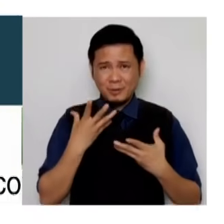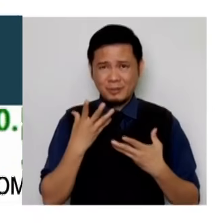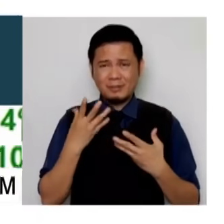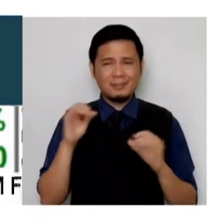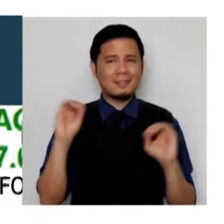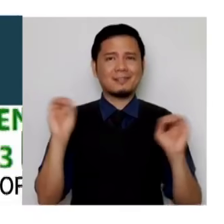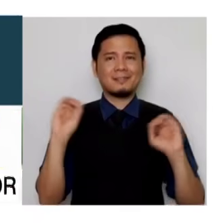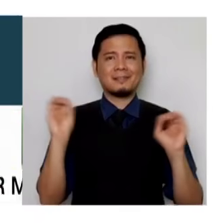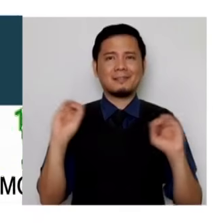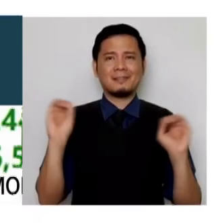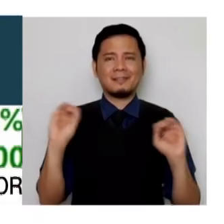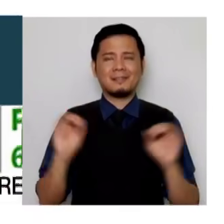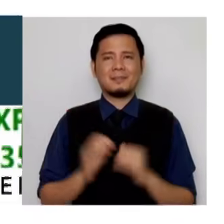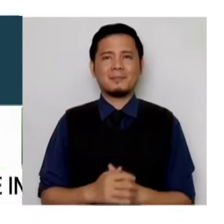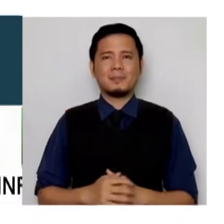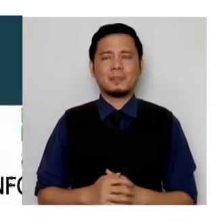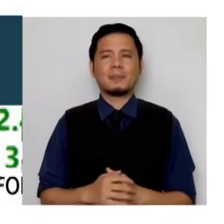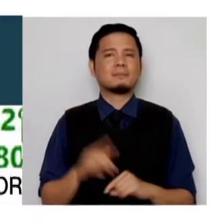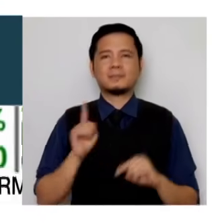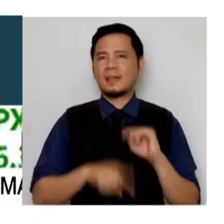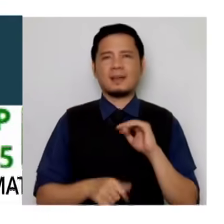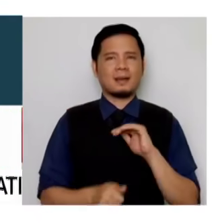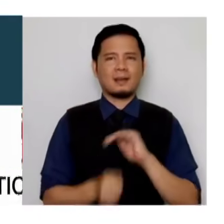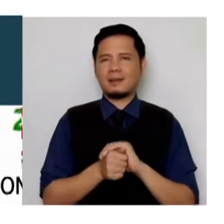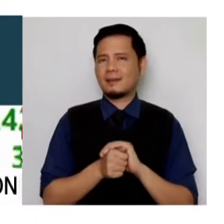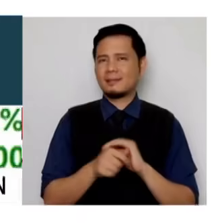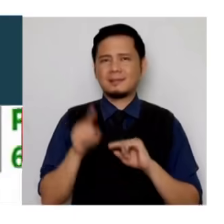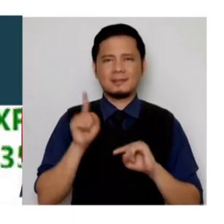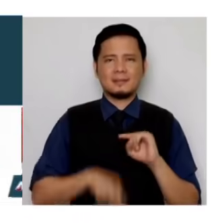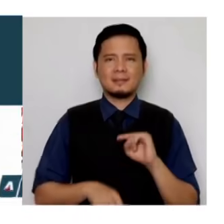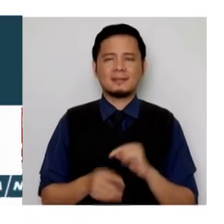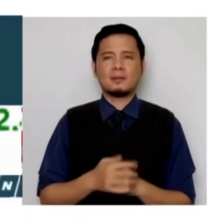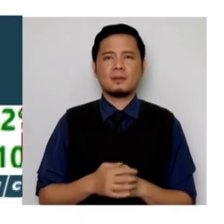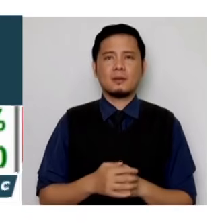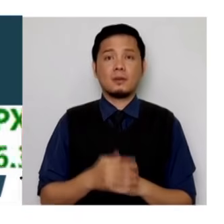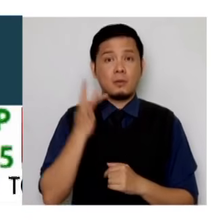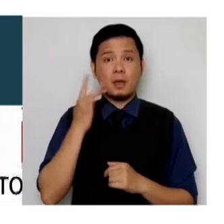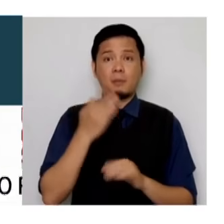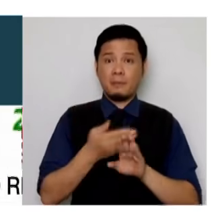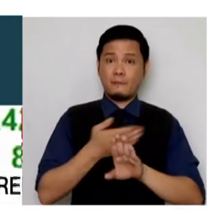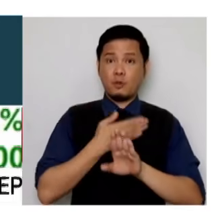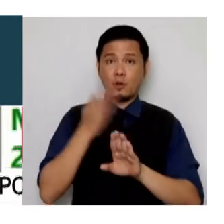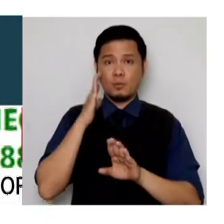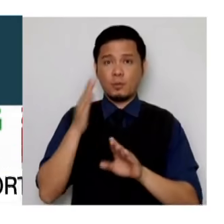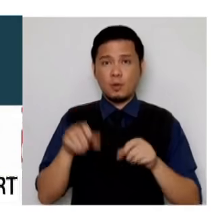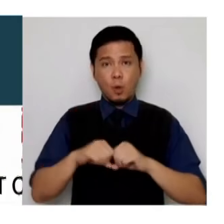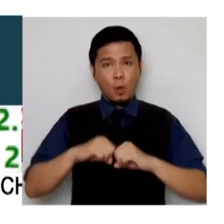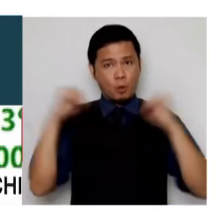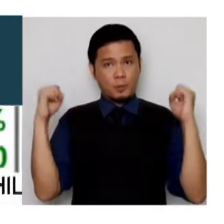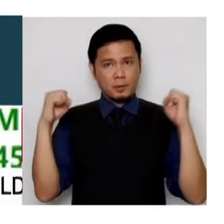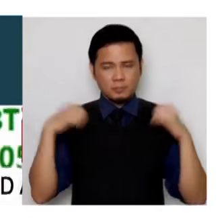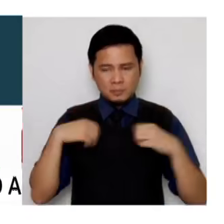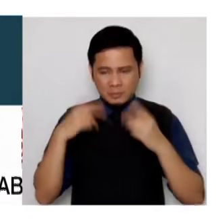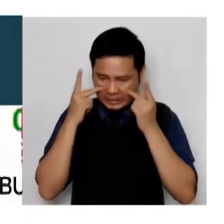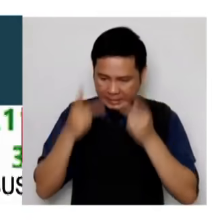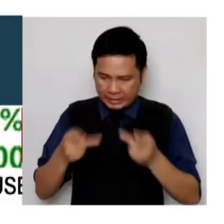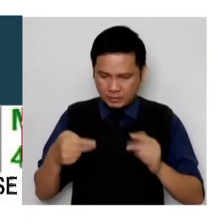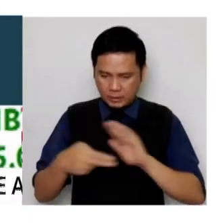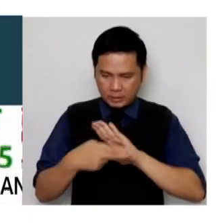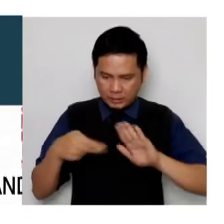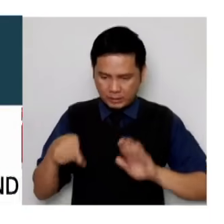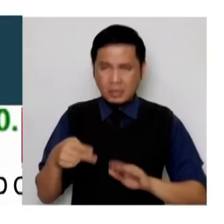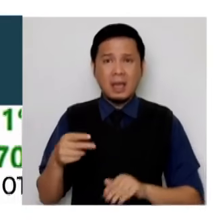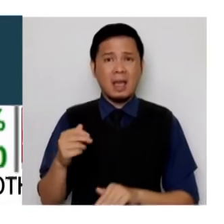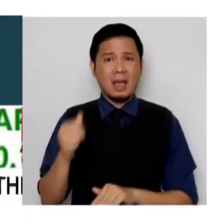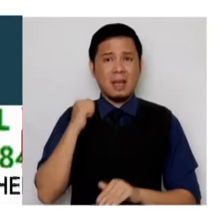Hindi posibleng maitago yan. Kasi the night before ilalabas yung bakuna, ang gagawin lang ng tao, pag ayaw nila yung bakuna, nag-sign up sila, hindi